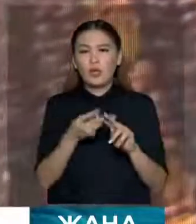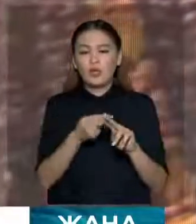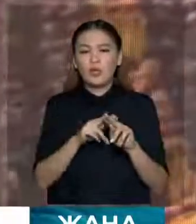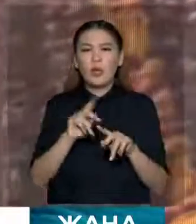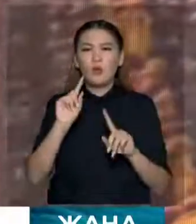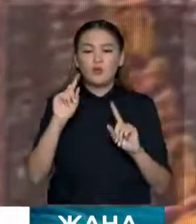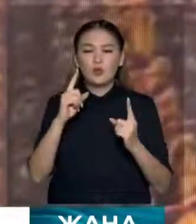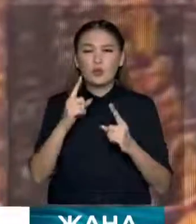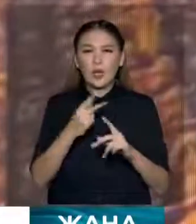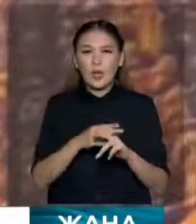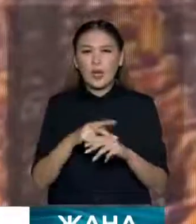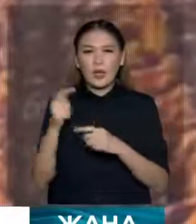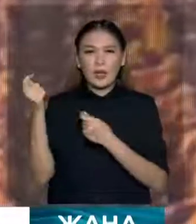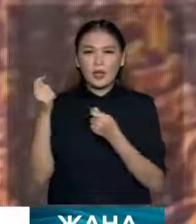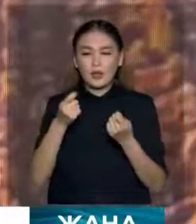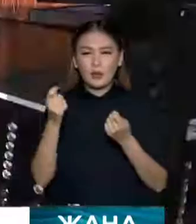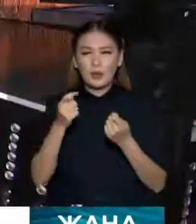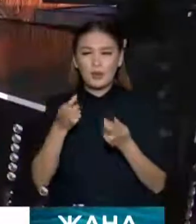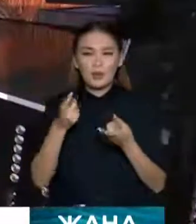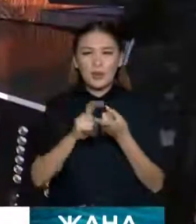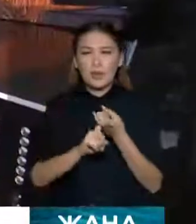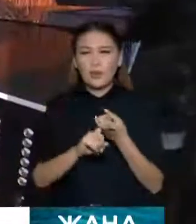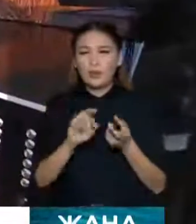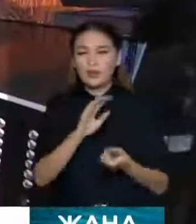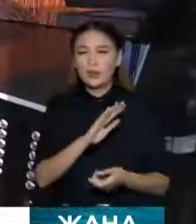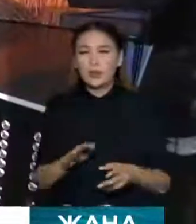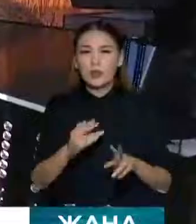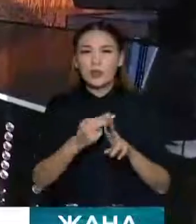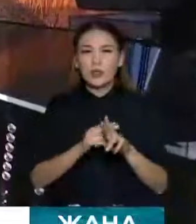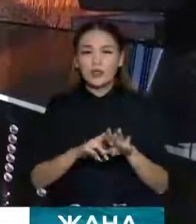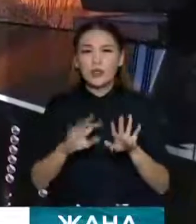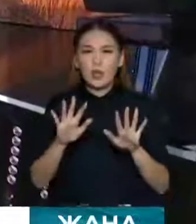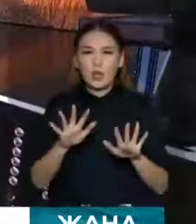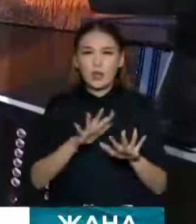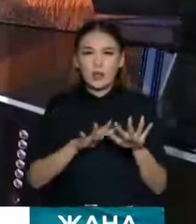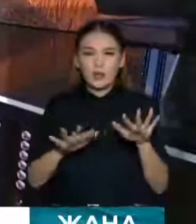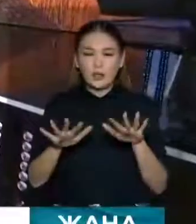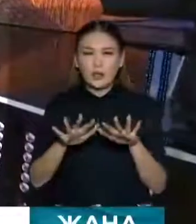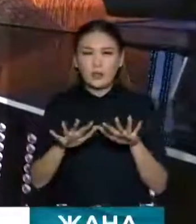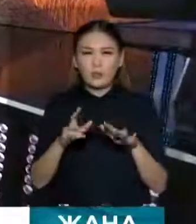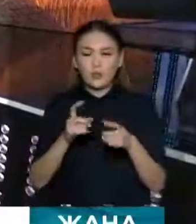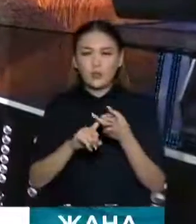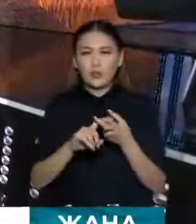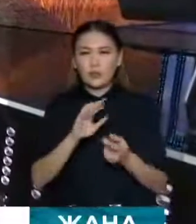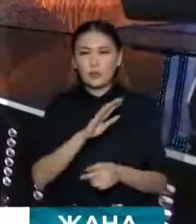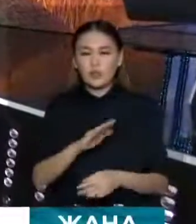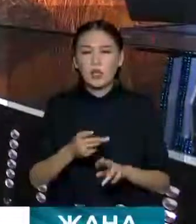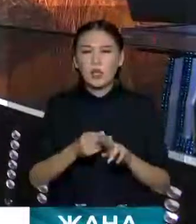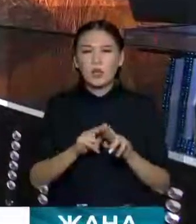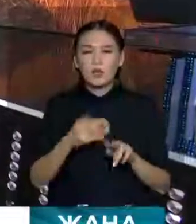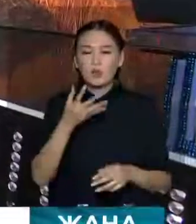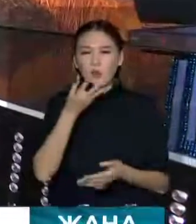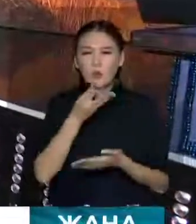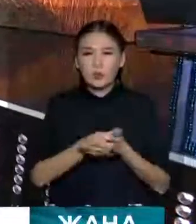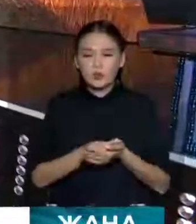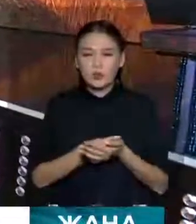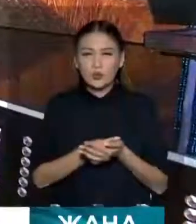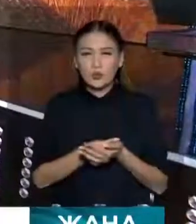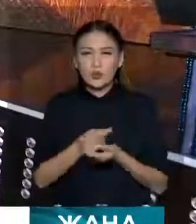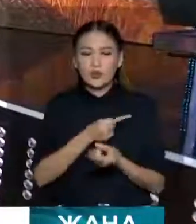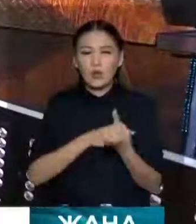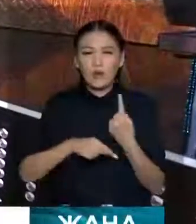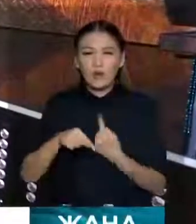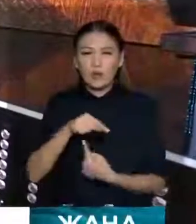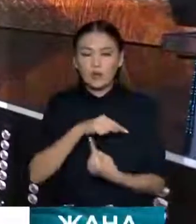қана импорттан келетін тауарларға байланысты емес. Ол тек қана жаңағы делдалдарға байланысты емес. Бұл біздің өзіміздің отандық